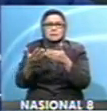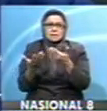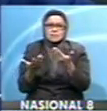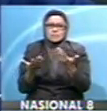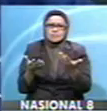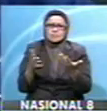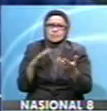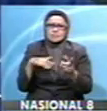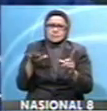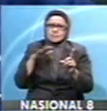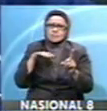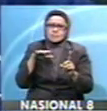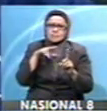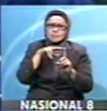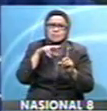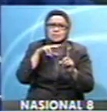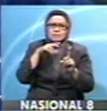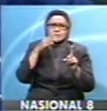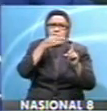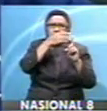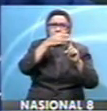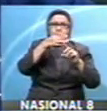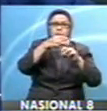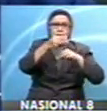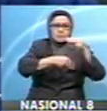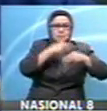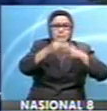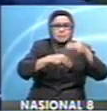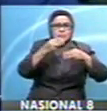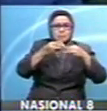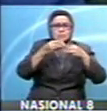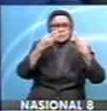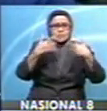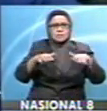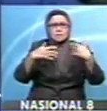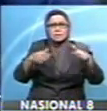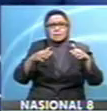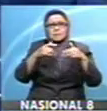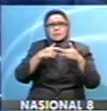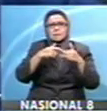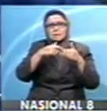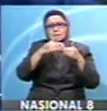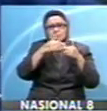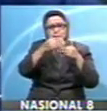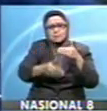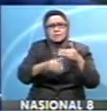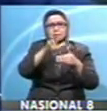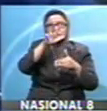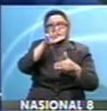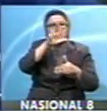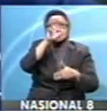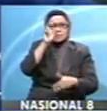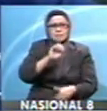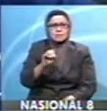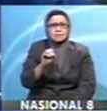kita apa ni kemajuan bagi segi kemajuan ya dah pun 3% dan